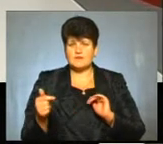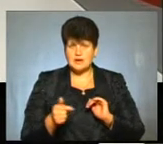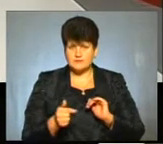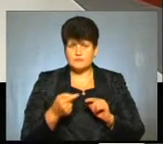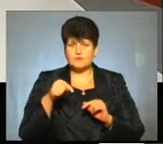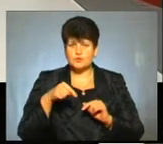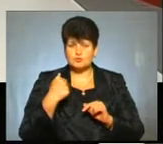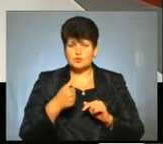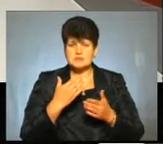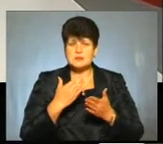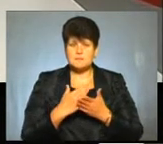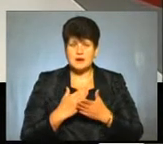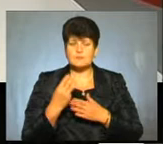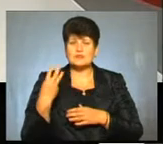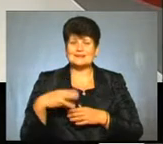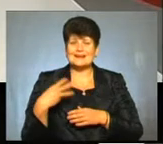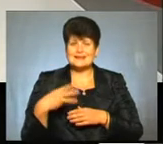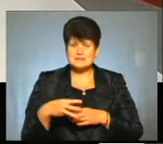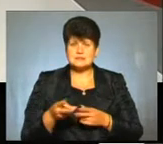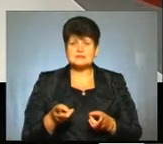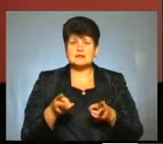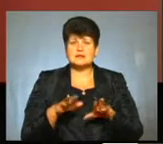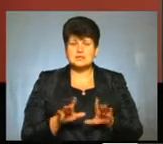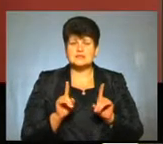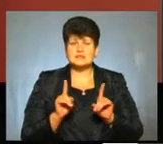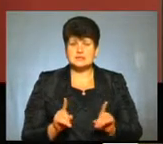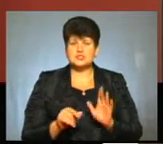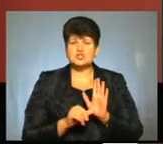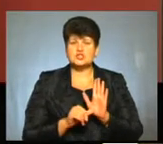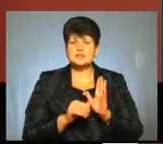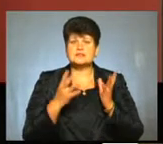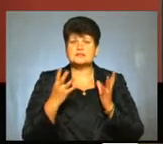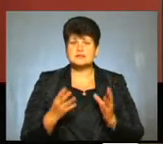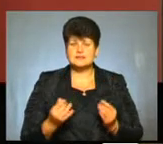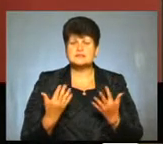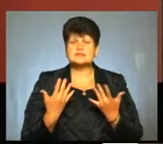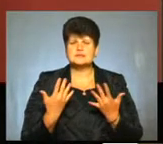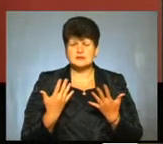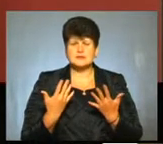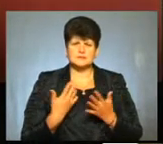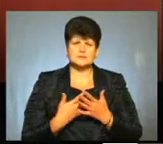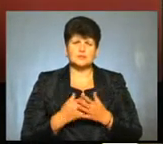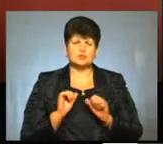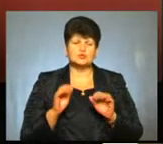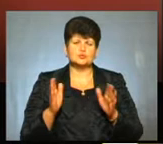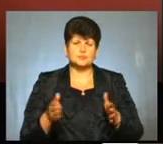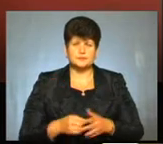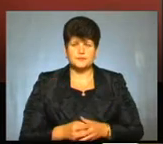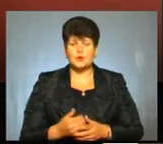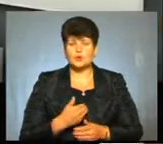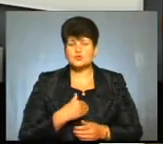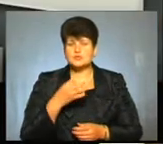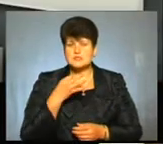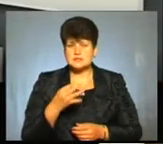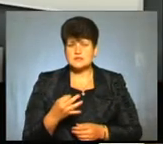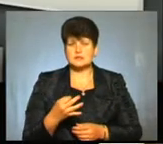гривень. Цього року маємо 30, залишається лише 6 днів. Скільки от, теоретично може бути?